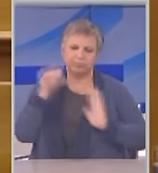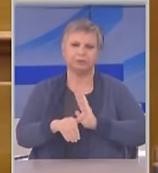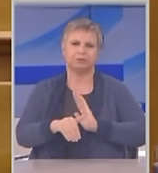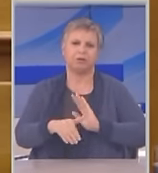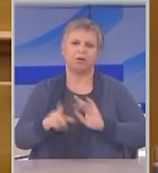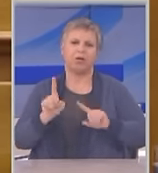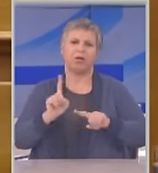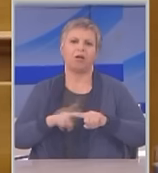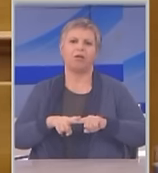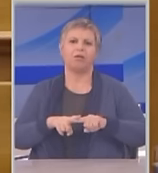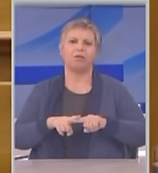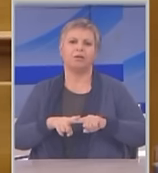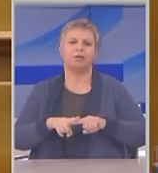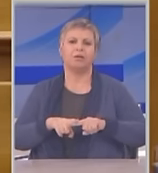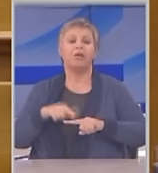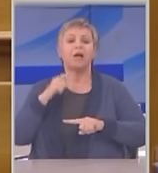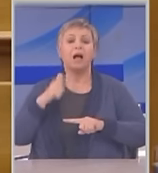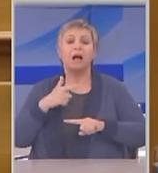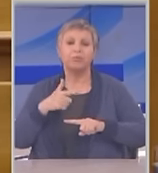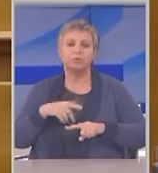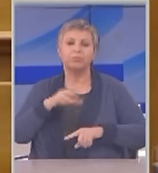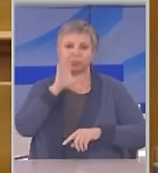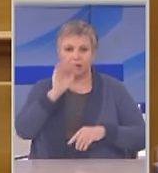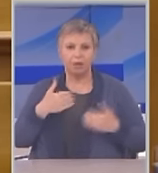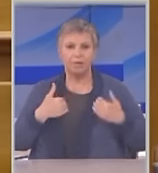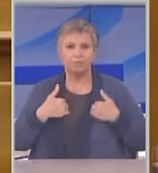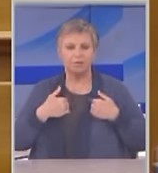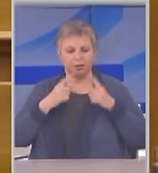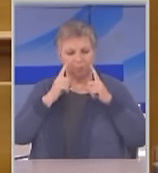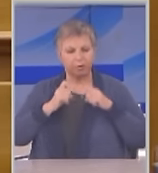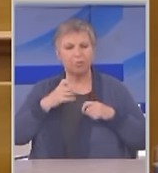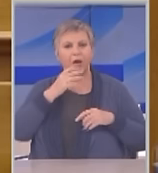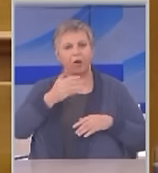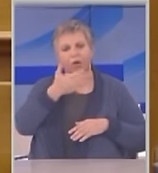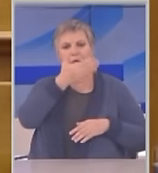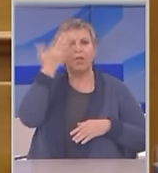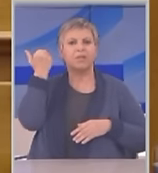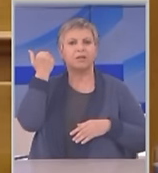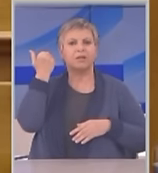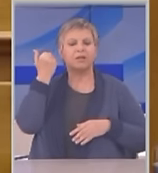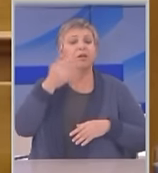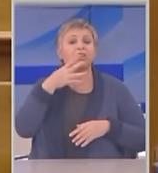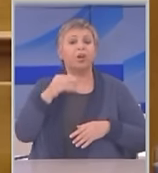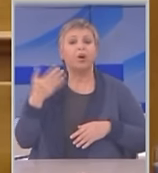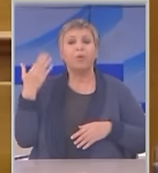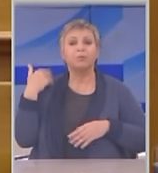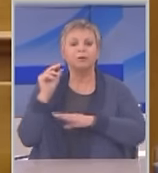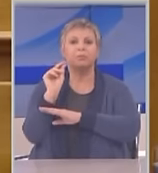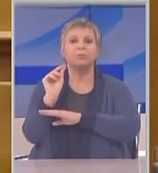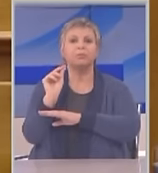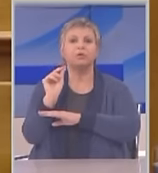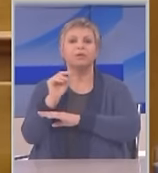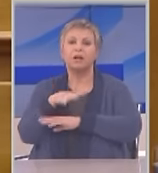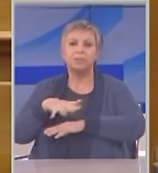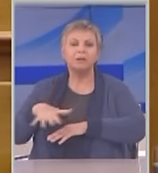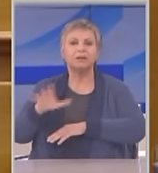αποτελεί ηθική υποχρέωση αλλά και πολιτική μας δέσμευση απέναντι στον ελληνικό λαό. Ο